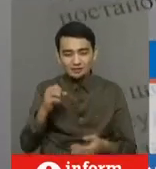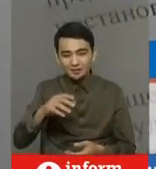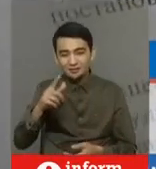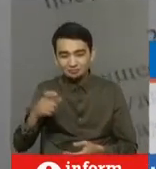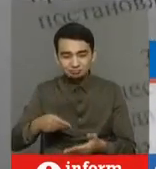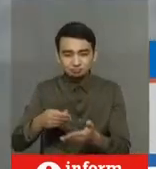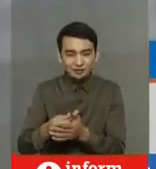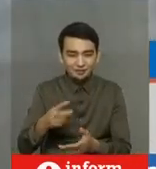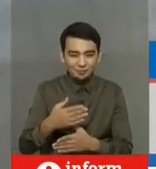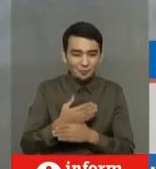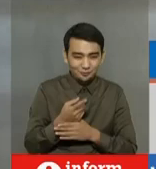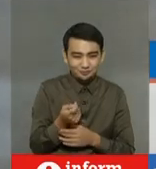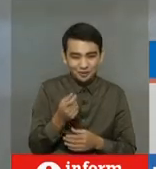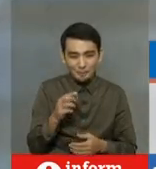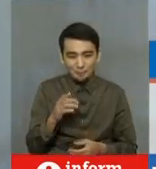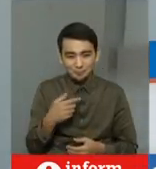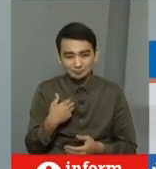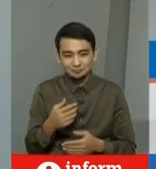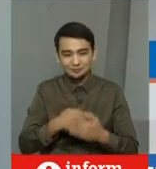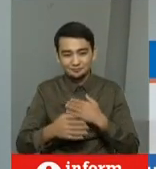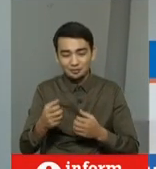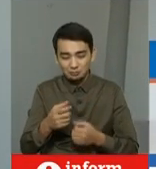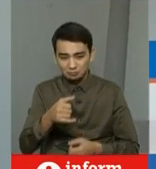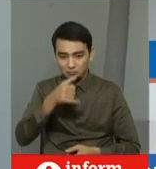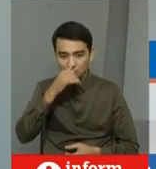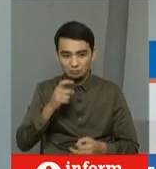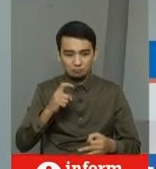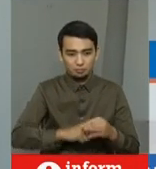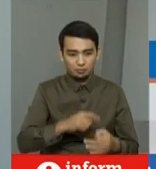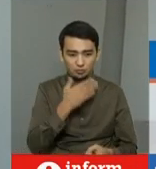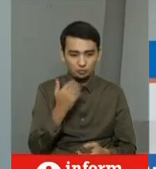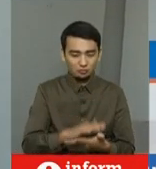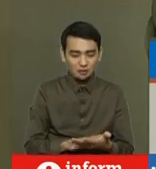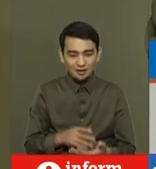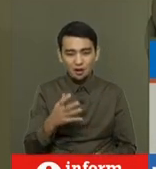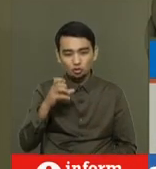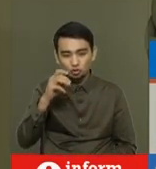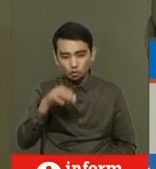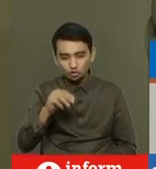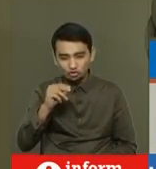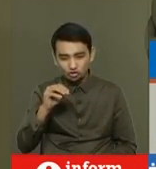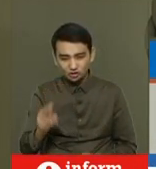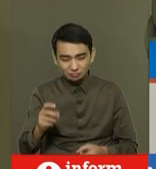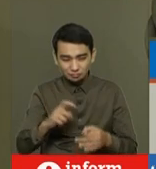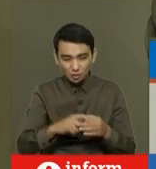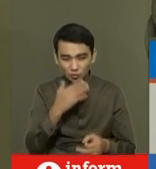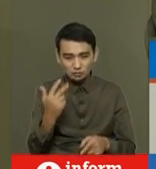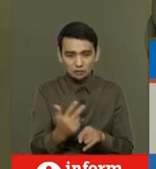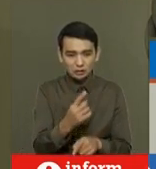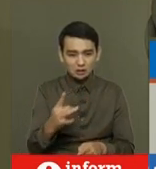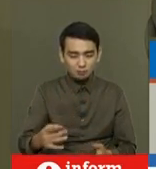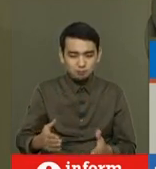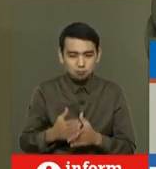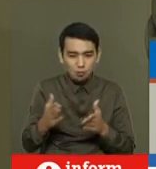А жители дома также оформить не могут. Поэтому не получается зарегистрировать счетчики тепла. В итоге платят за отопление в 3 раза больше,